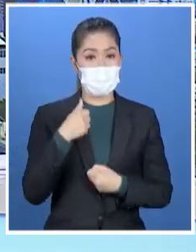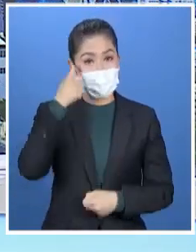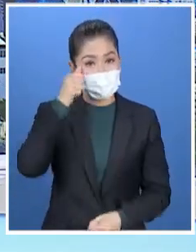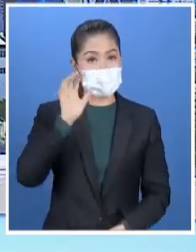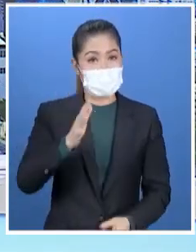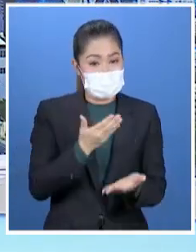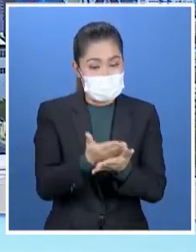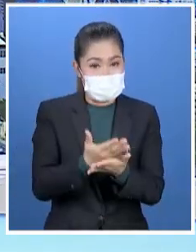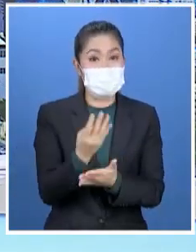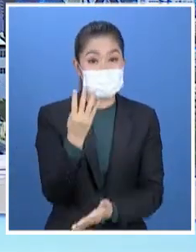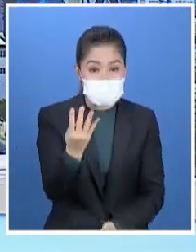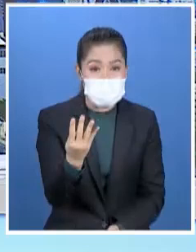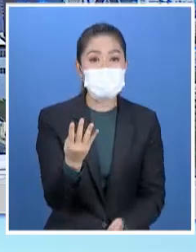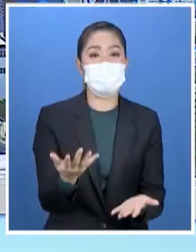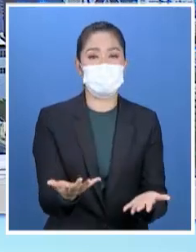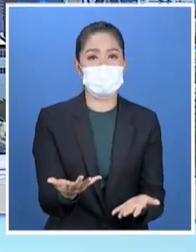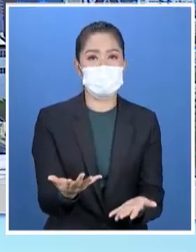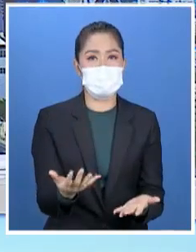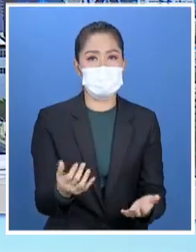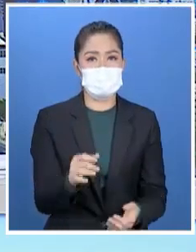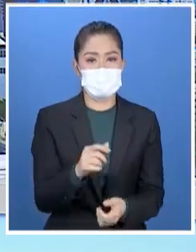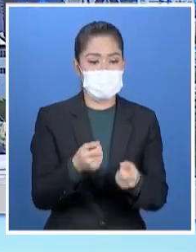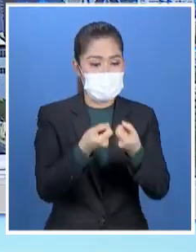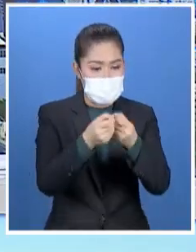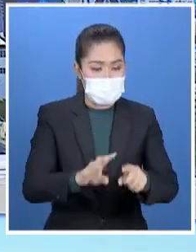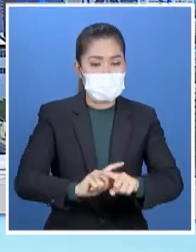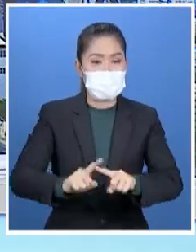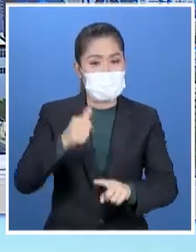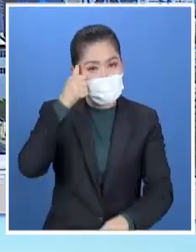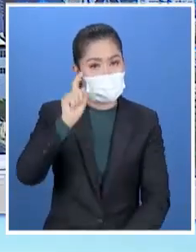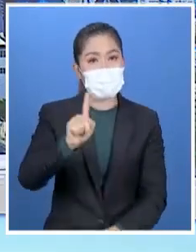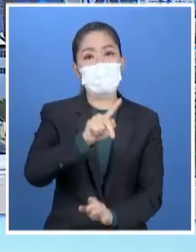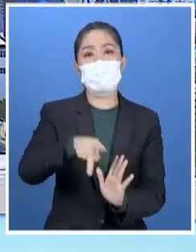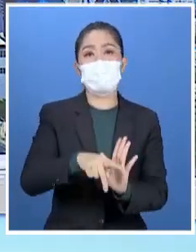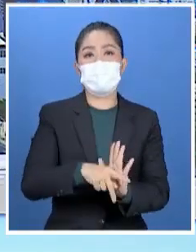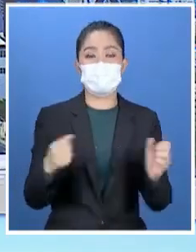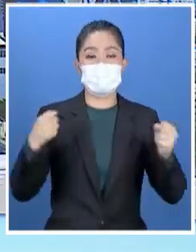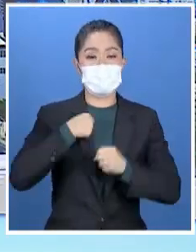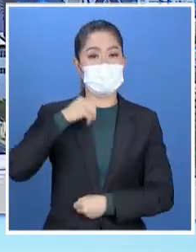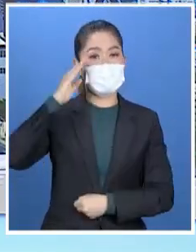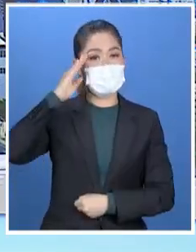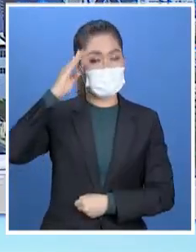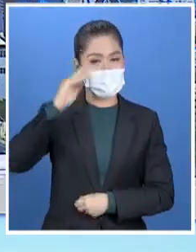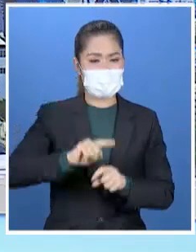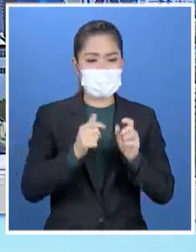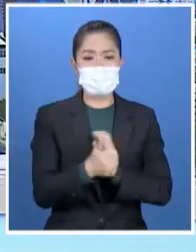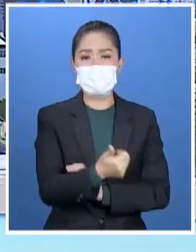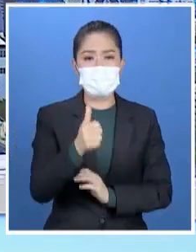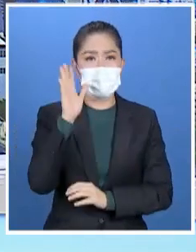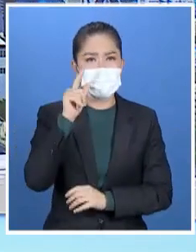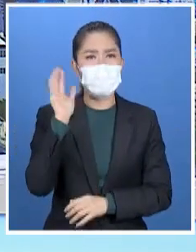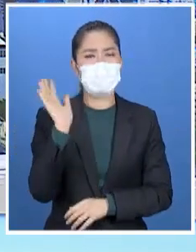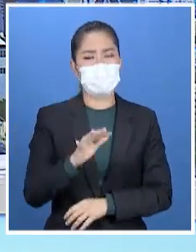วันนี่ฉันต้องซื้อ4ชุดเลยเหรอ4ชุด4แบบ กิจกรรมวันเดียววันพฤหัสสำหรับชุดเครื่องแบบลายพรางแต่ว่าชุดอื่นๆเนี่ยพ่อ